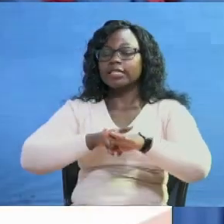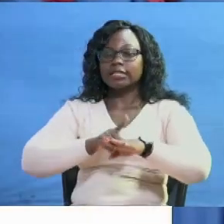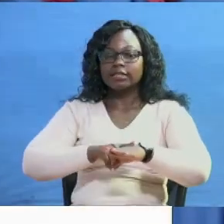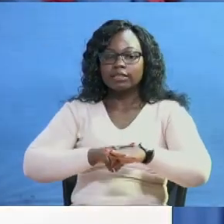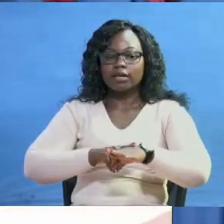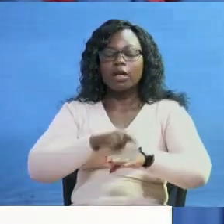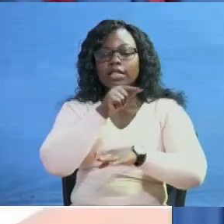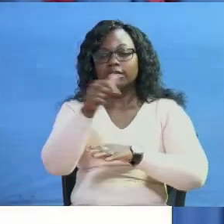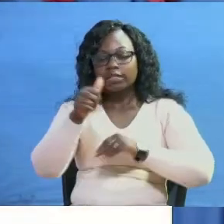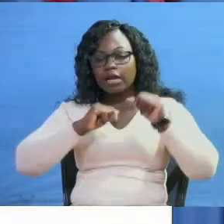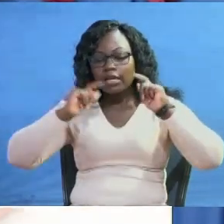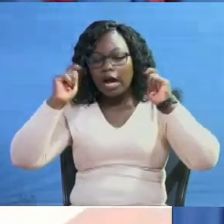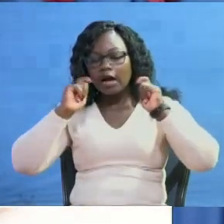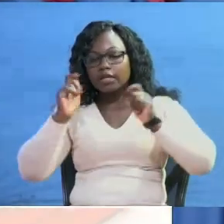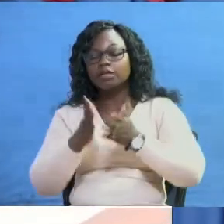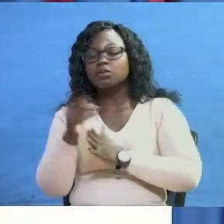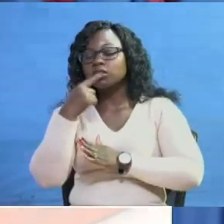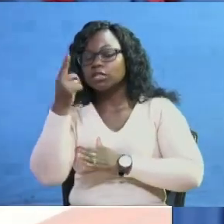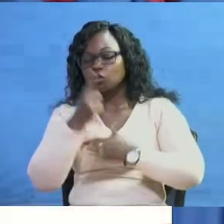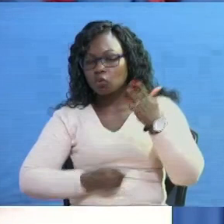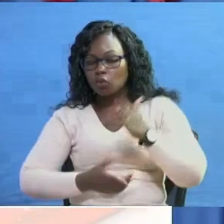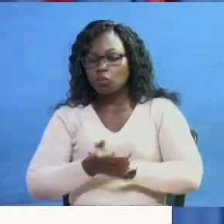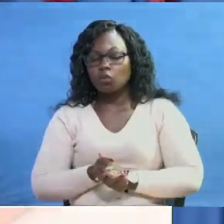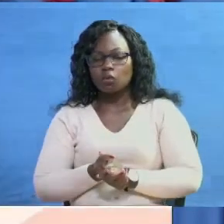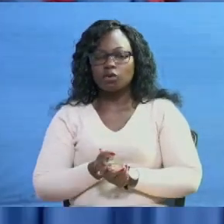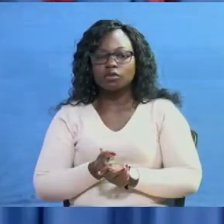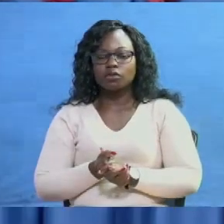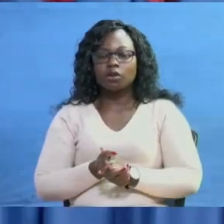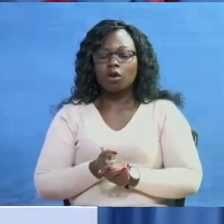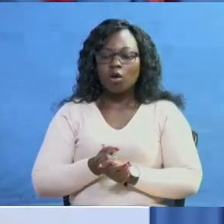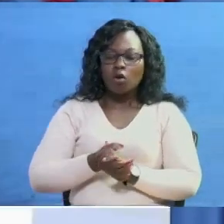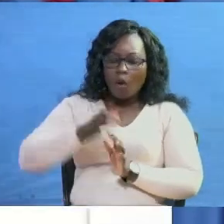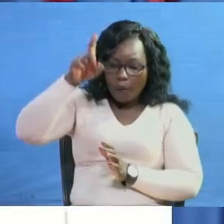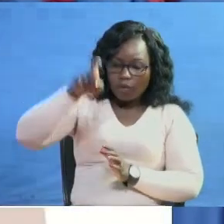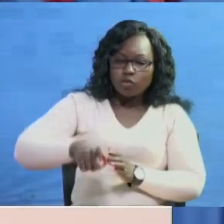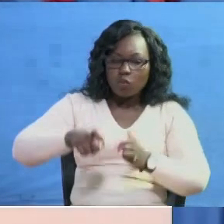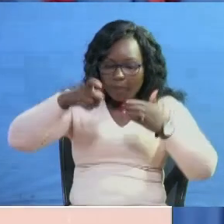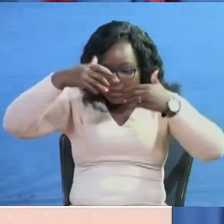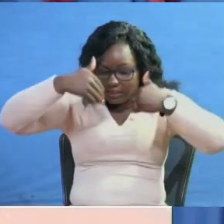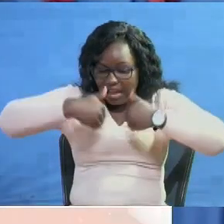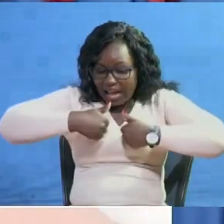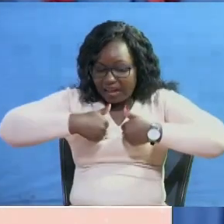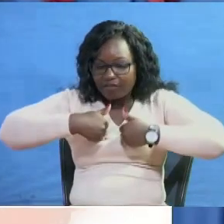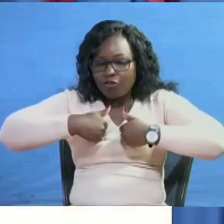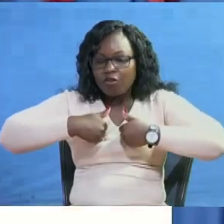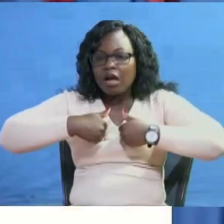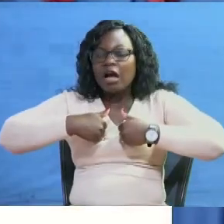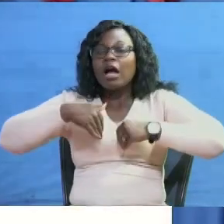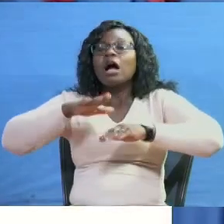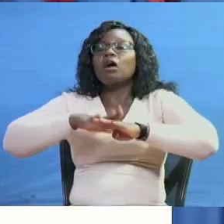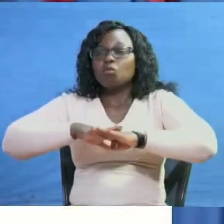an administration to asema, we must have a coherent,